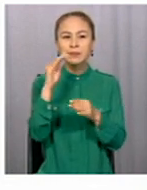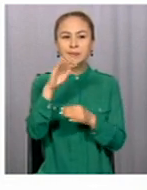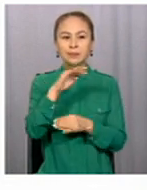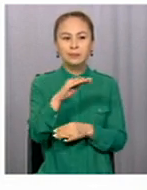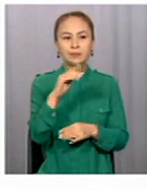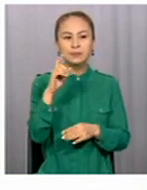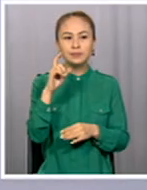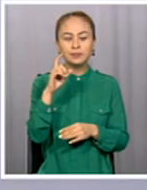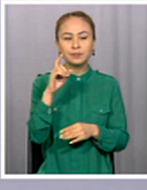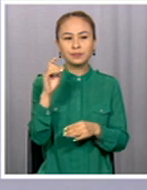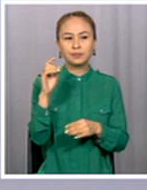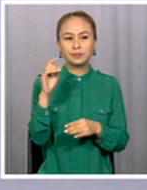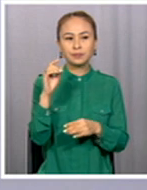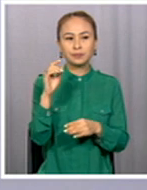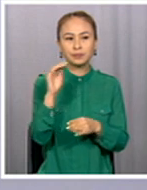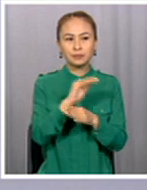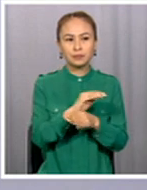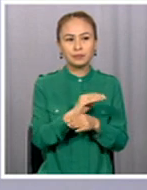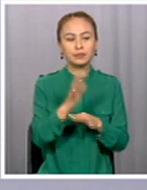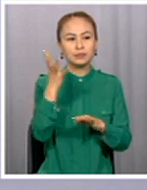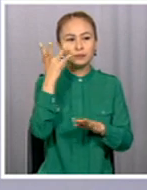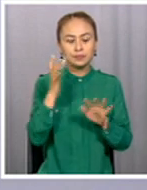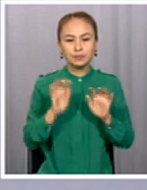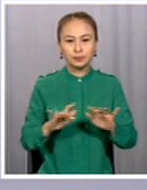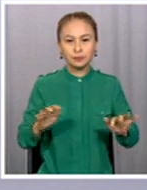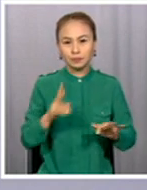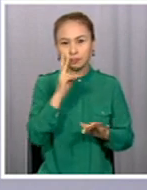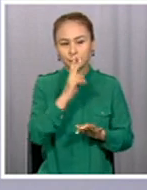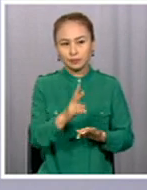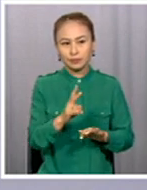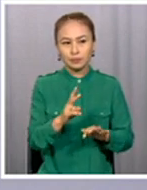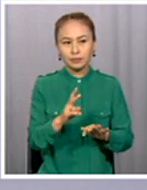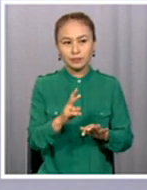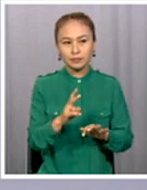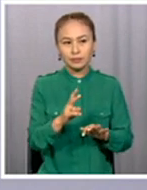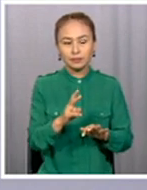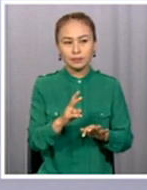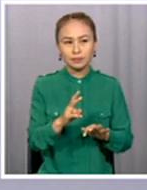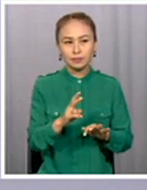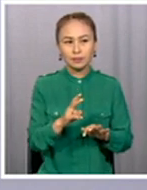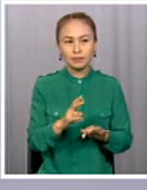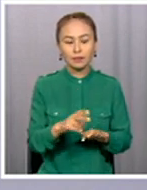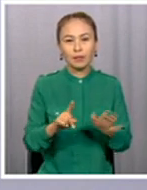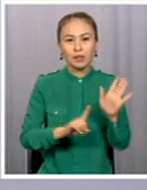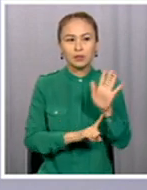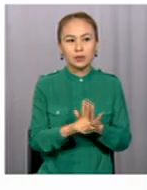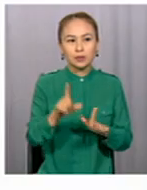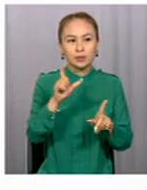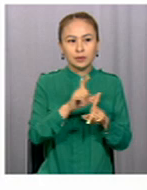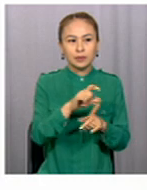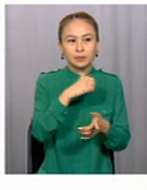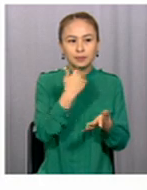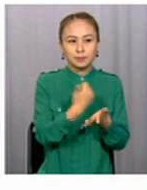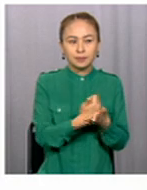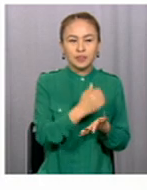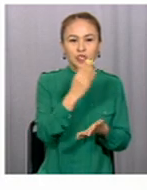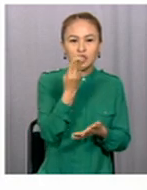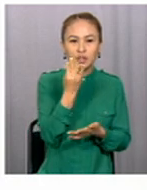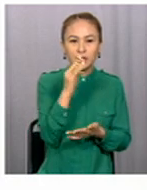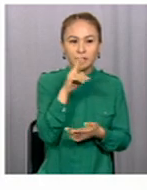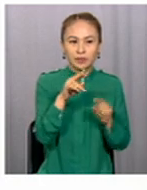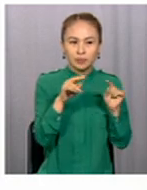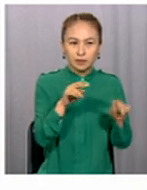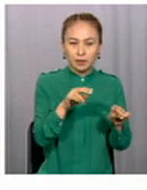пернесін басамыз. Мәтін теру ережесіне назар аударайық. Сөйлемнің бас әріппен жазу үшін перне тақтадан міндетті